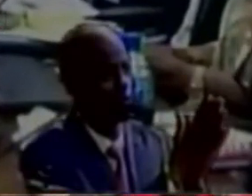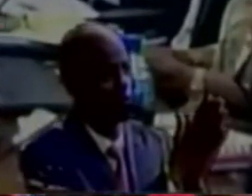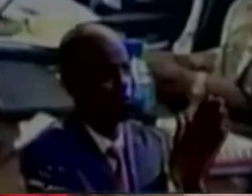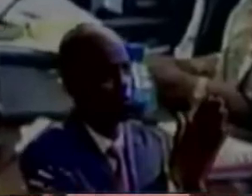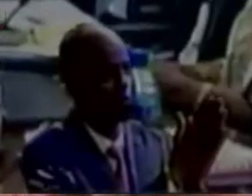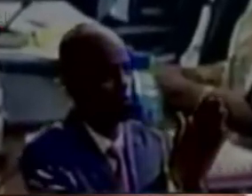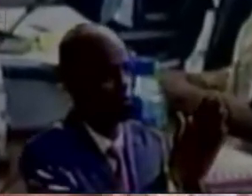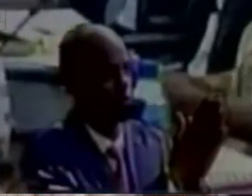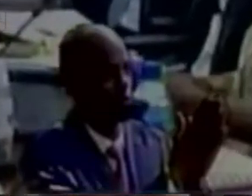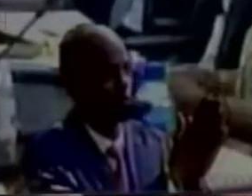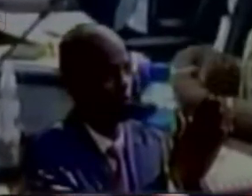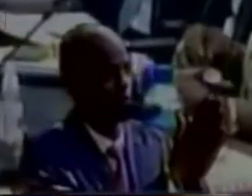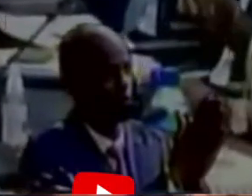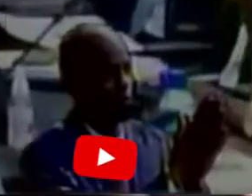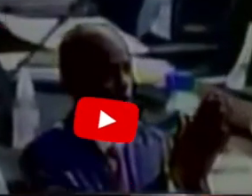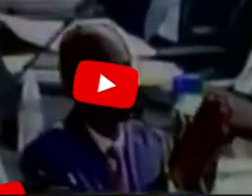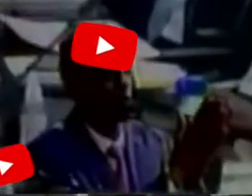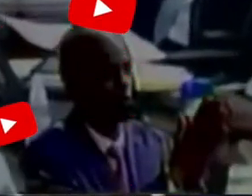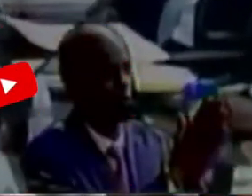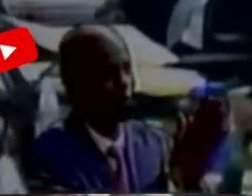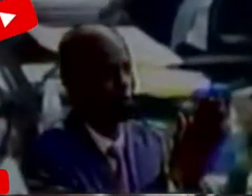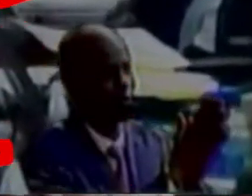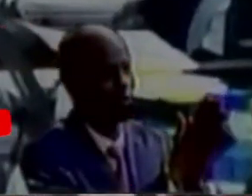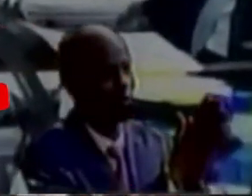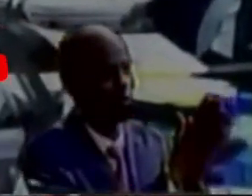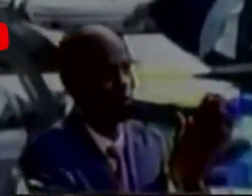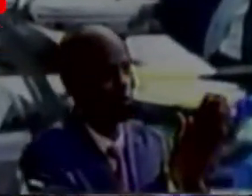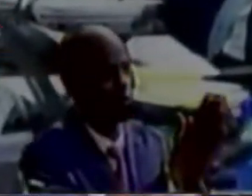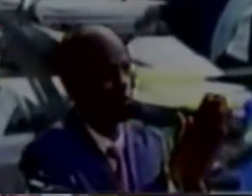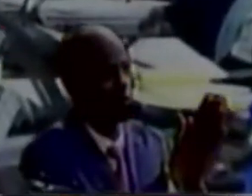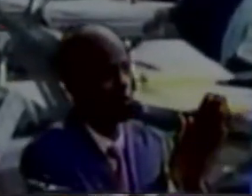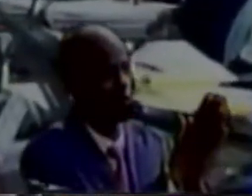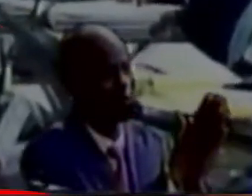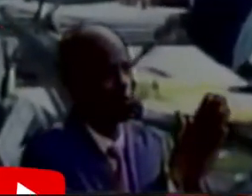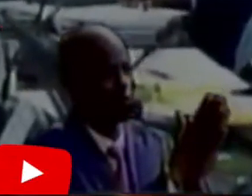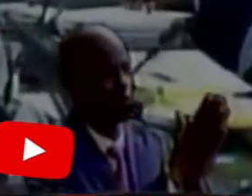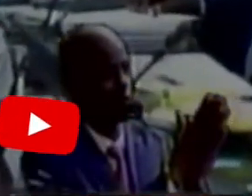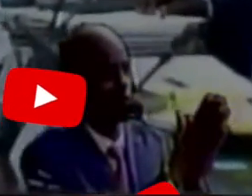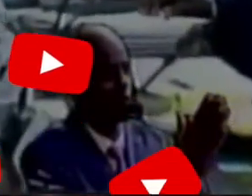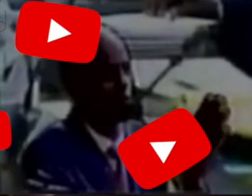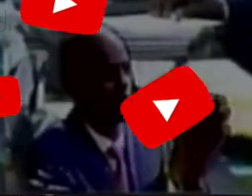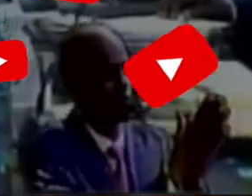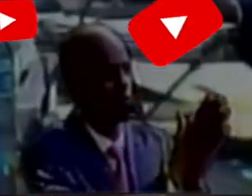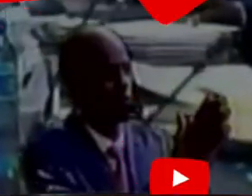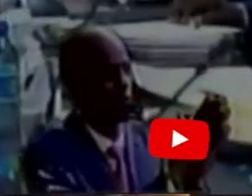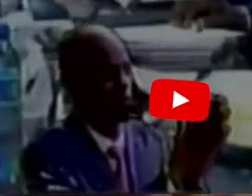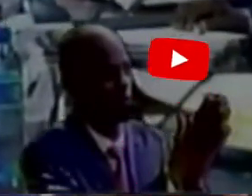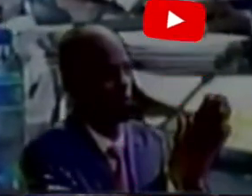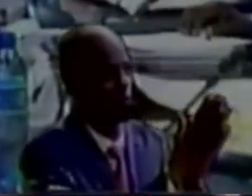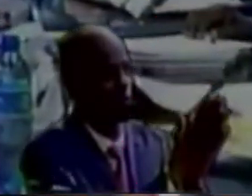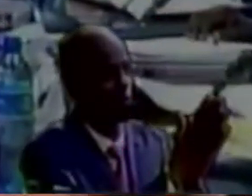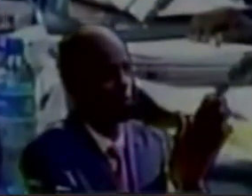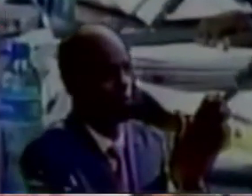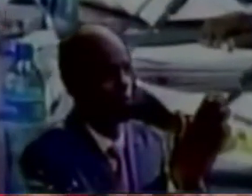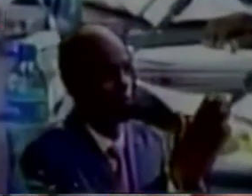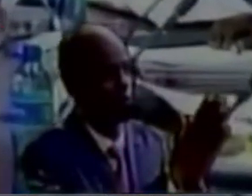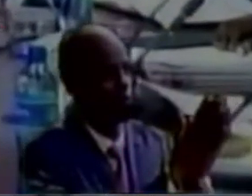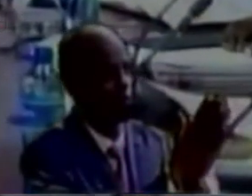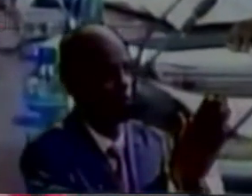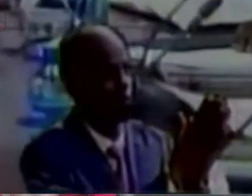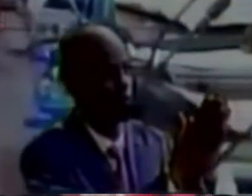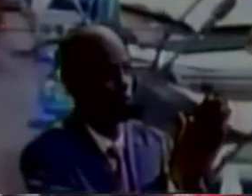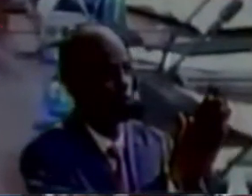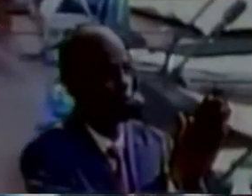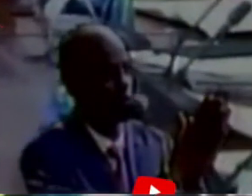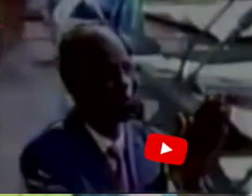un peu d'oxygène pour le paiement de vos salaires, pour le paiement des interventions d'urgence, etc. Que nous savons sont